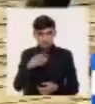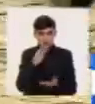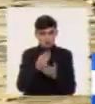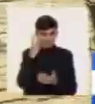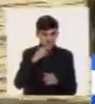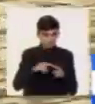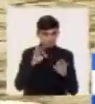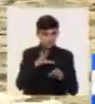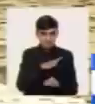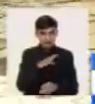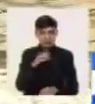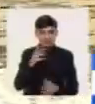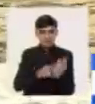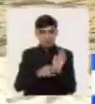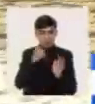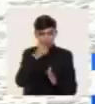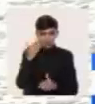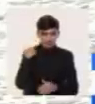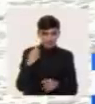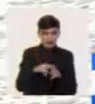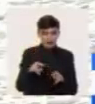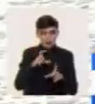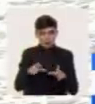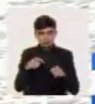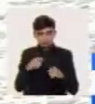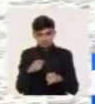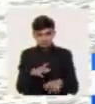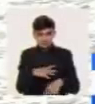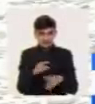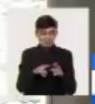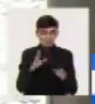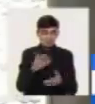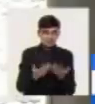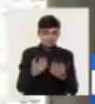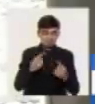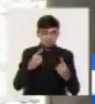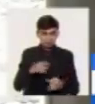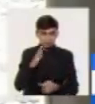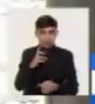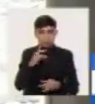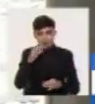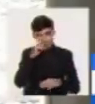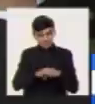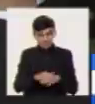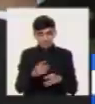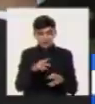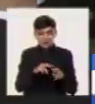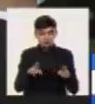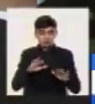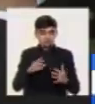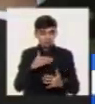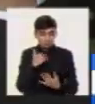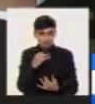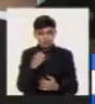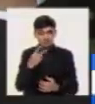90-шы жылдардағыдай ерлер қазаншы әйелдер базаршы болып кету әбден мүмкін дейді. Бірақ үкімет бұған жол бермеу үшін 21 триллион